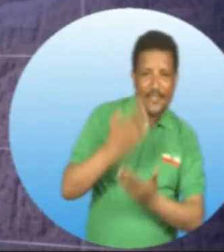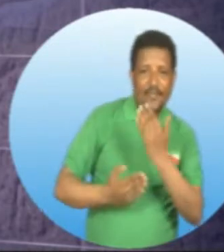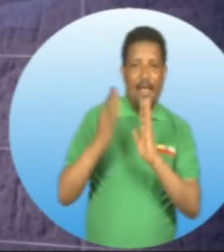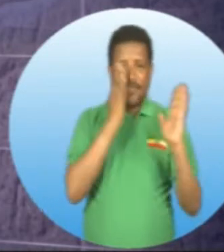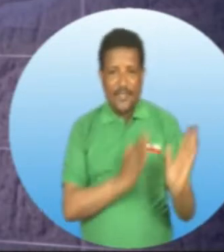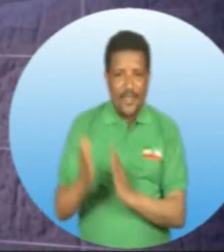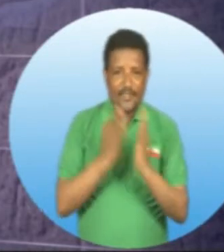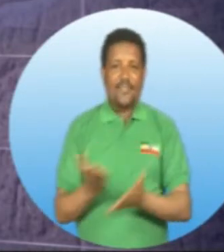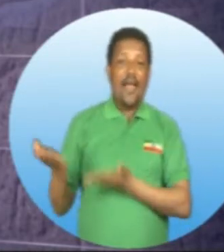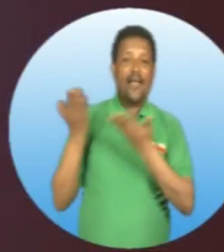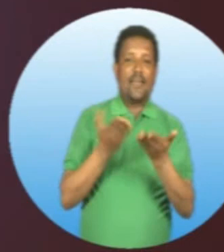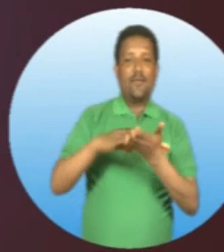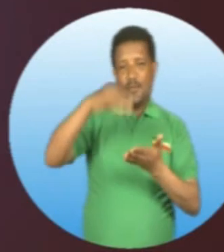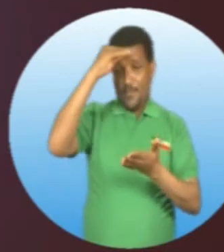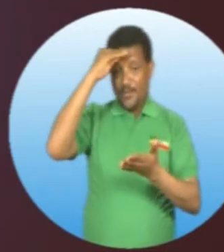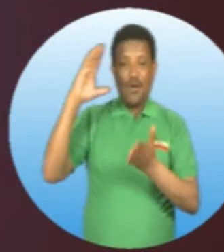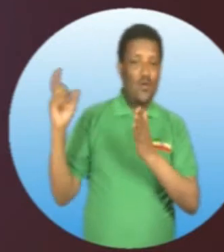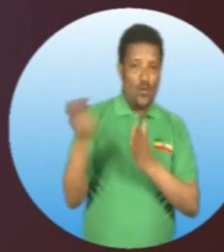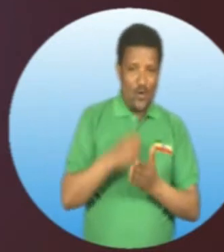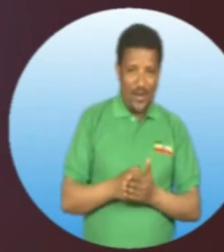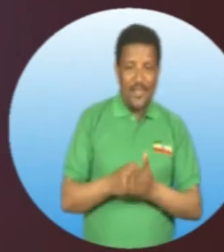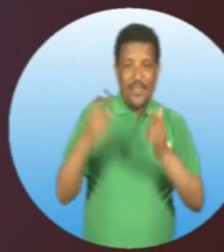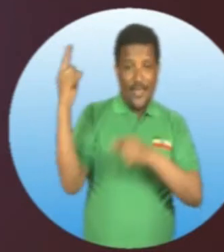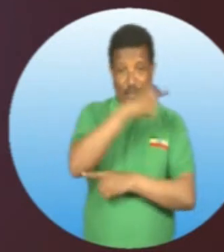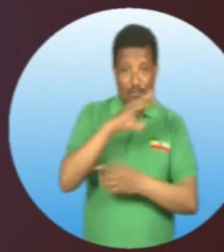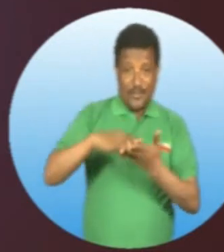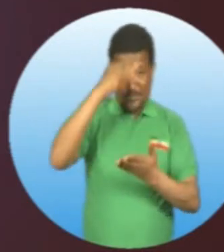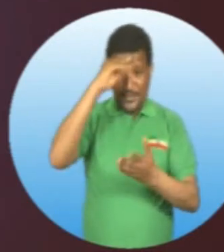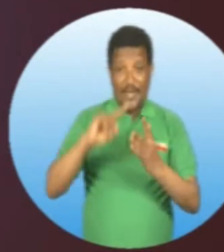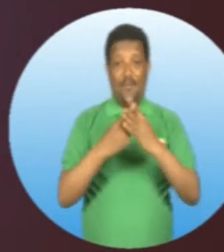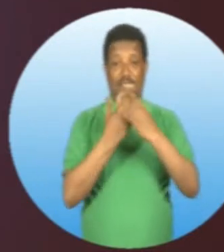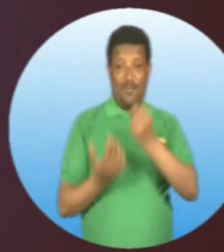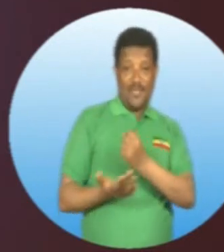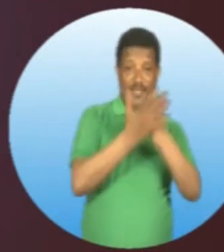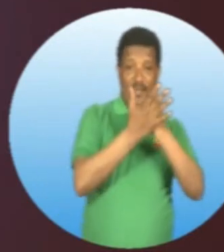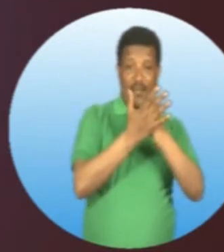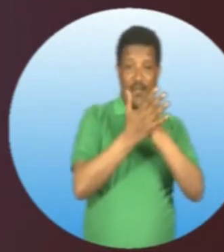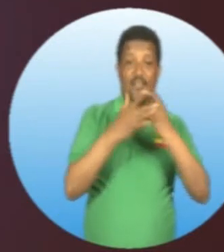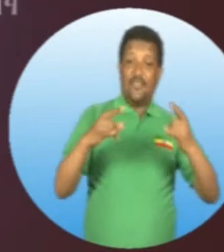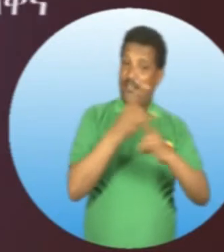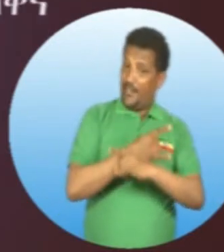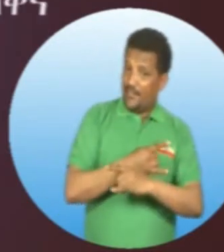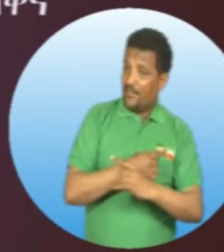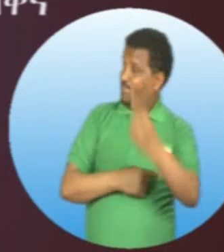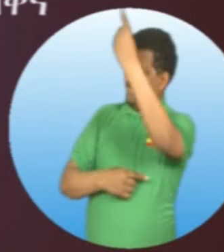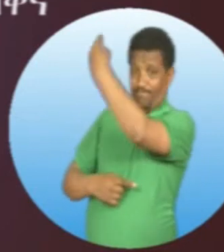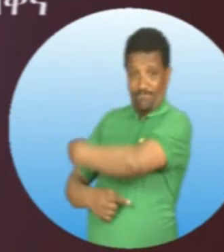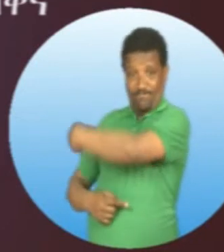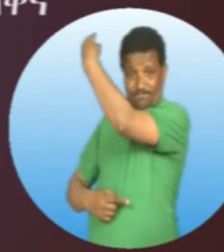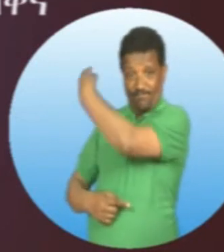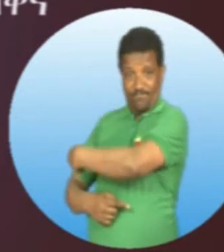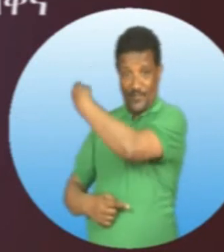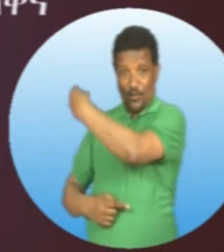አቀራረብ የምትማሩ ይሆናል። የዕለቱን ትምህርት ለመጀመር ይረዳን ዘንድ በምስል ማሳያው ላይ